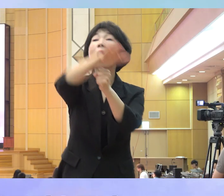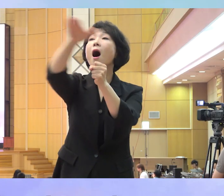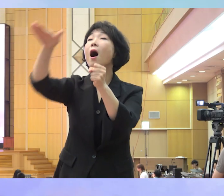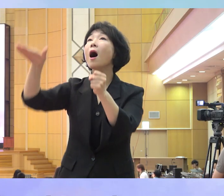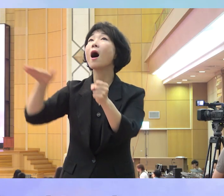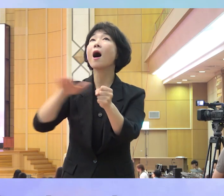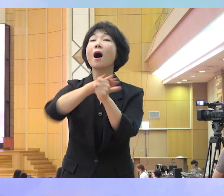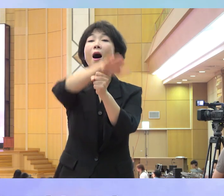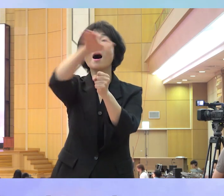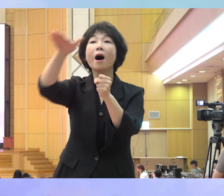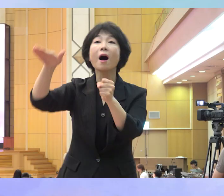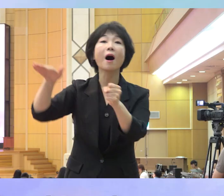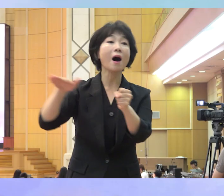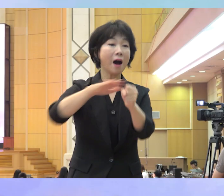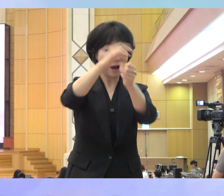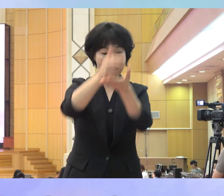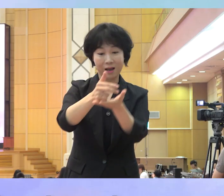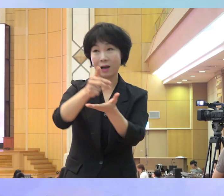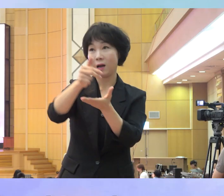사랑